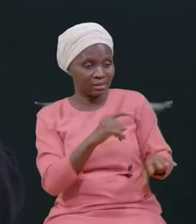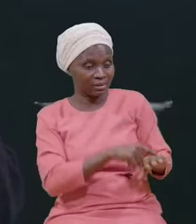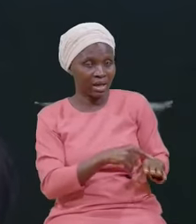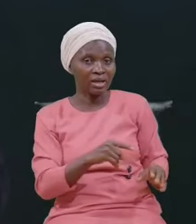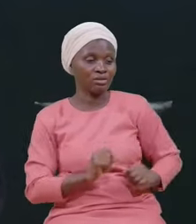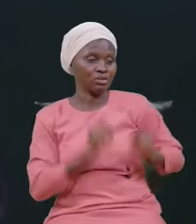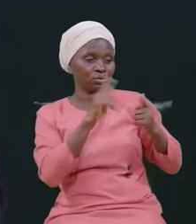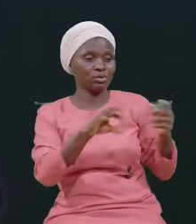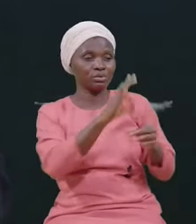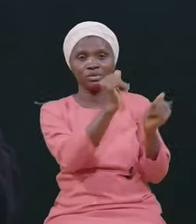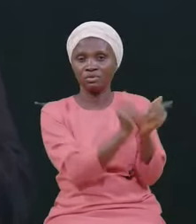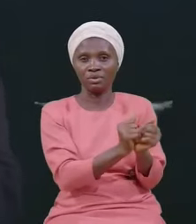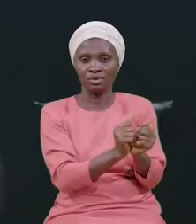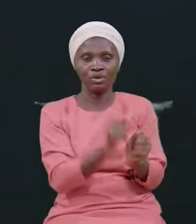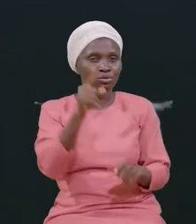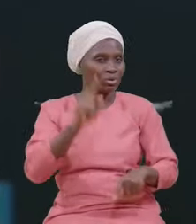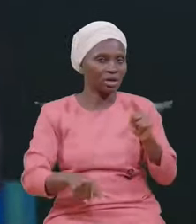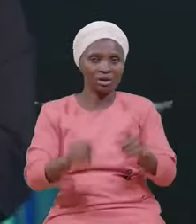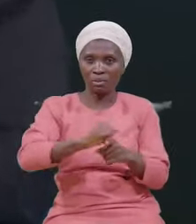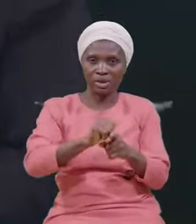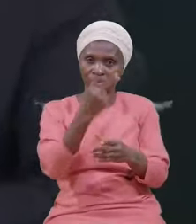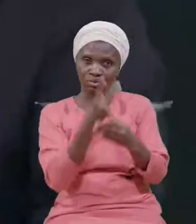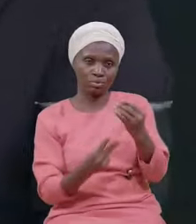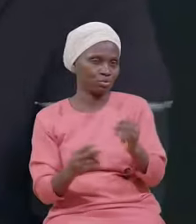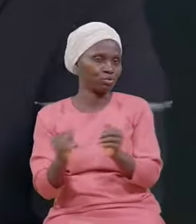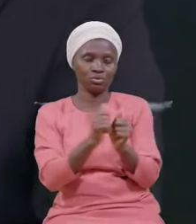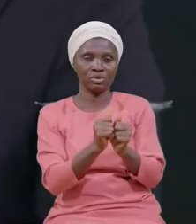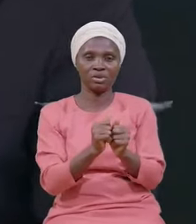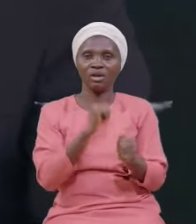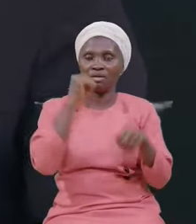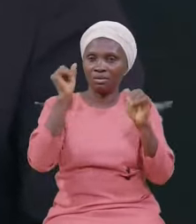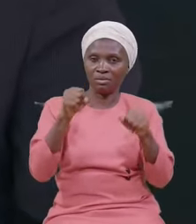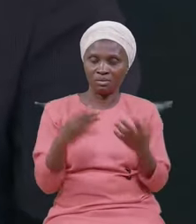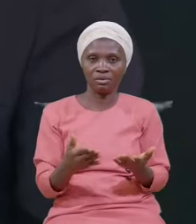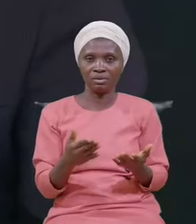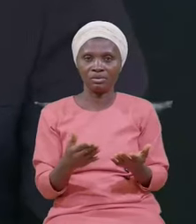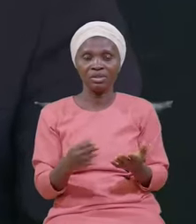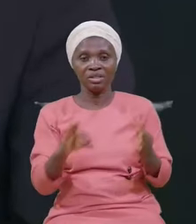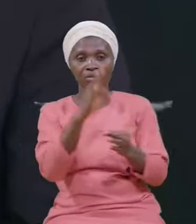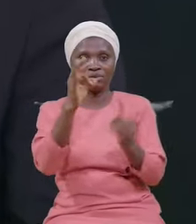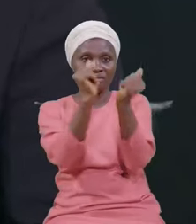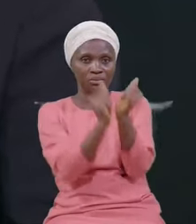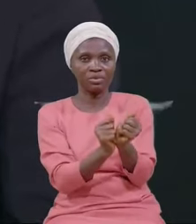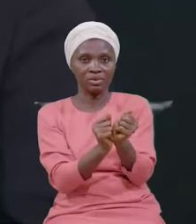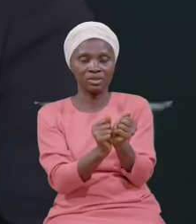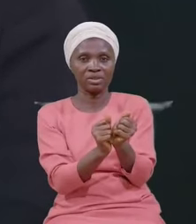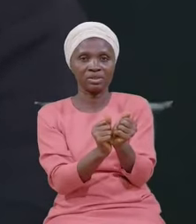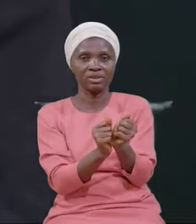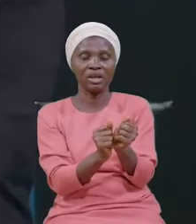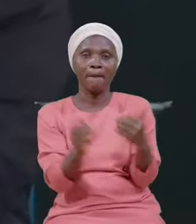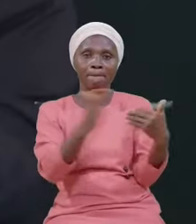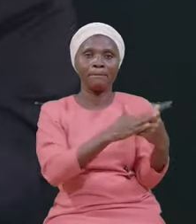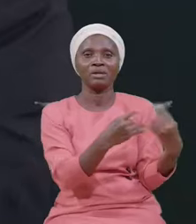tu te soumets à l'esprit de servitude, tu retournes sous la servitude du péché, sous